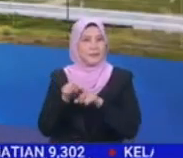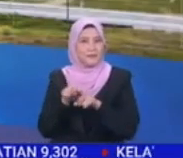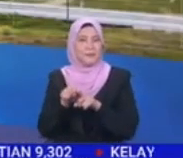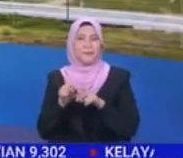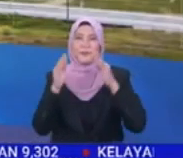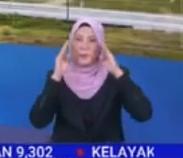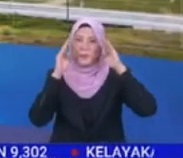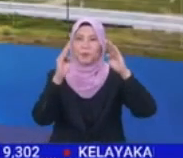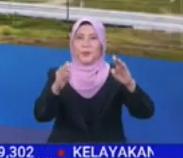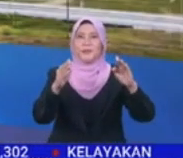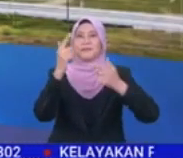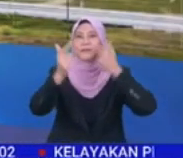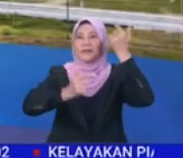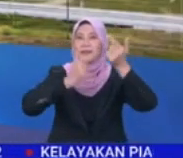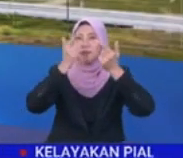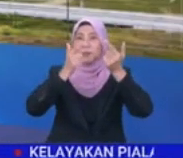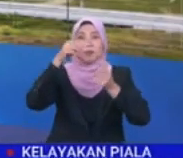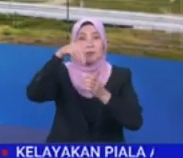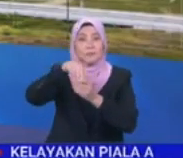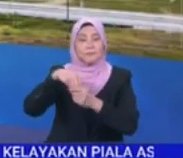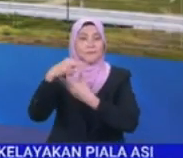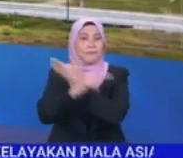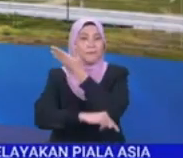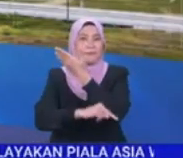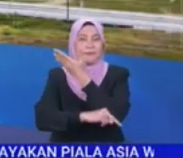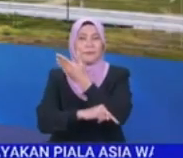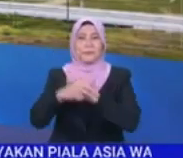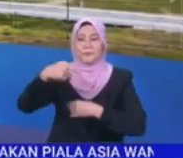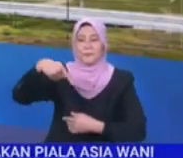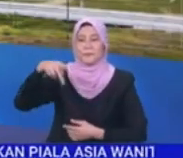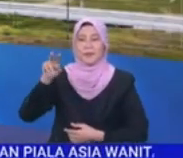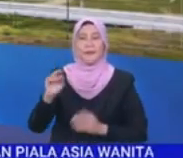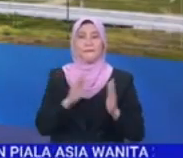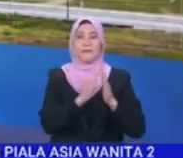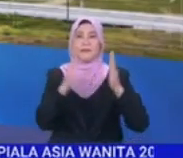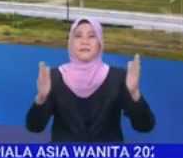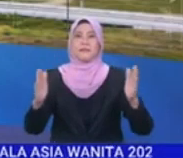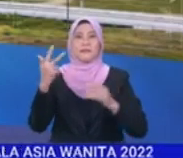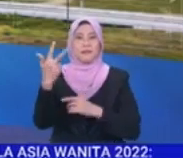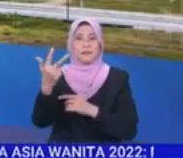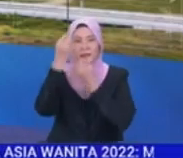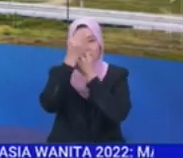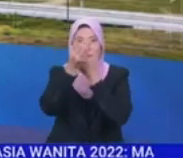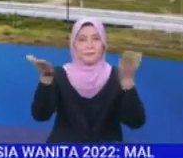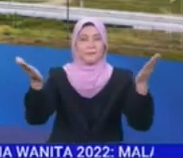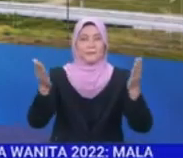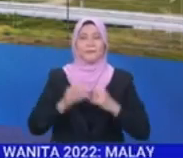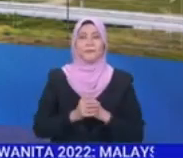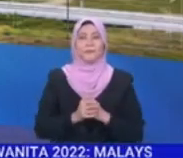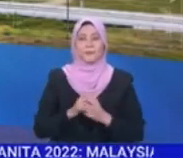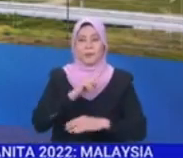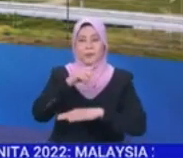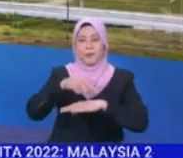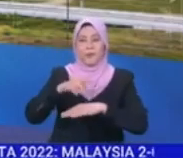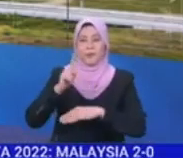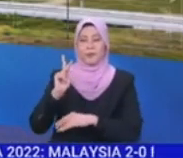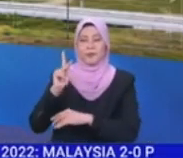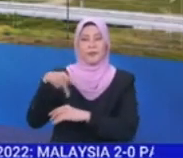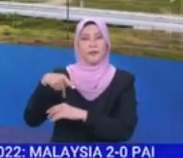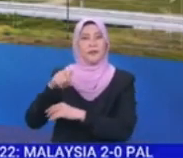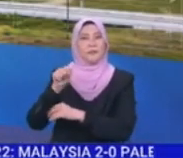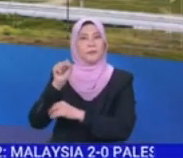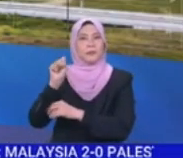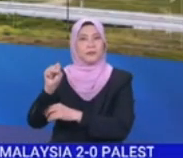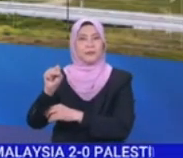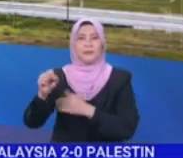menjadi tumpuan pelancong dalam negeri sebaik PPN fasa t diumumkan pastinya Pulau kapas yang terletak